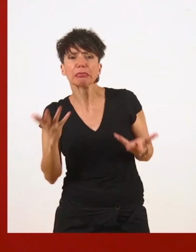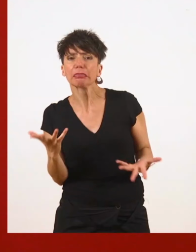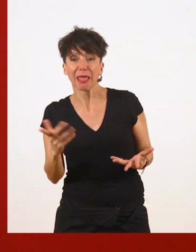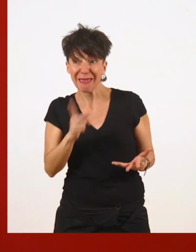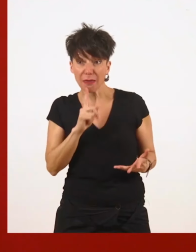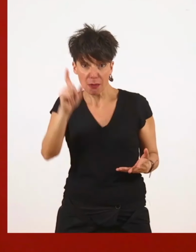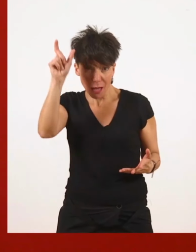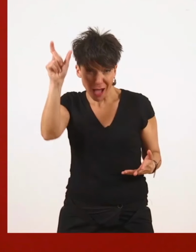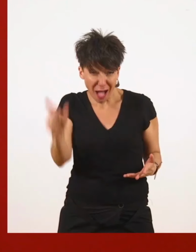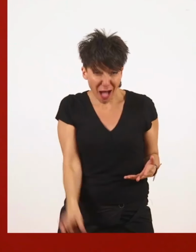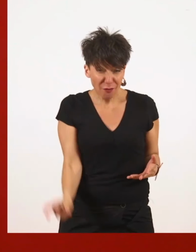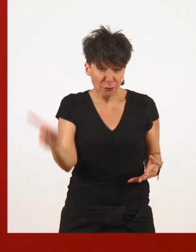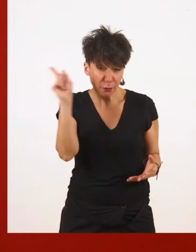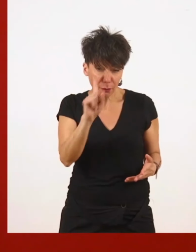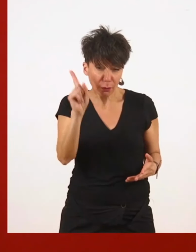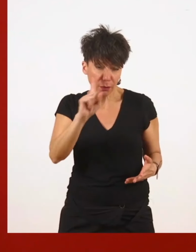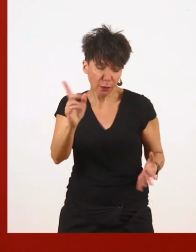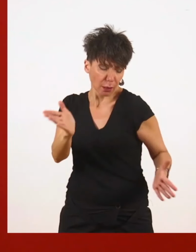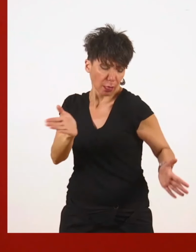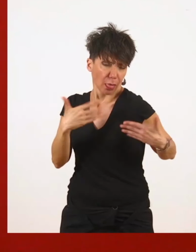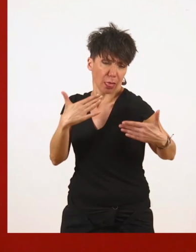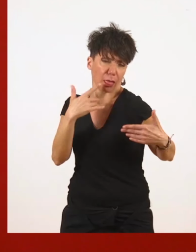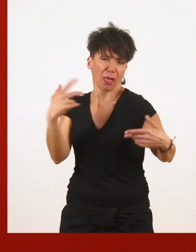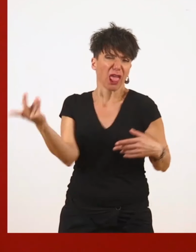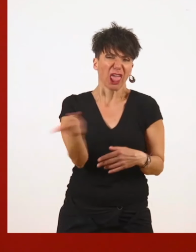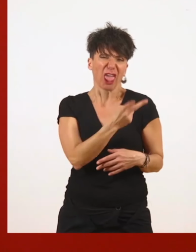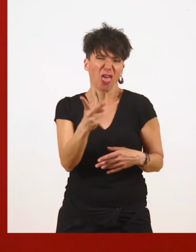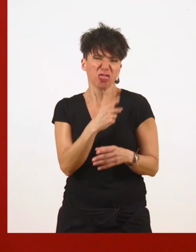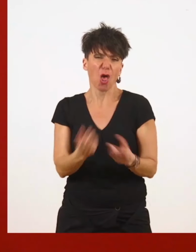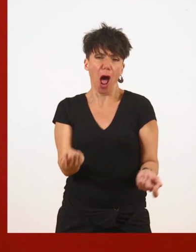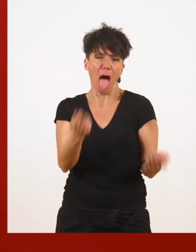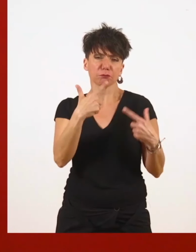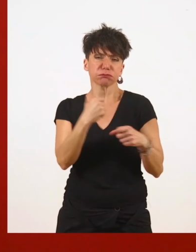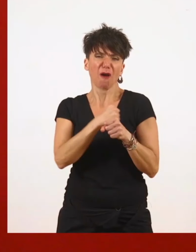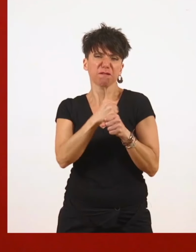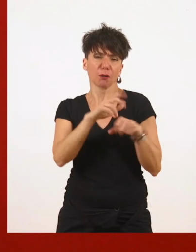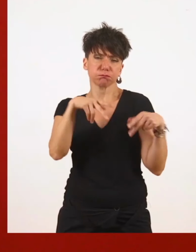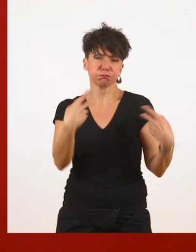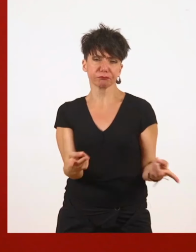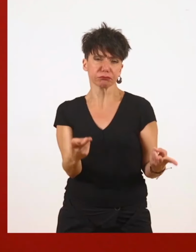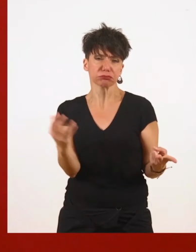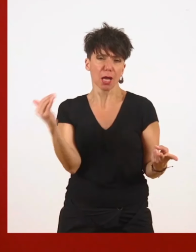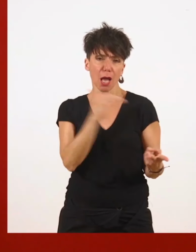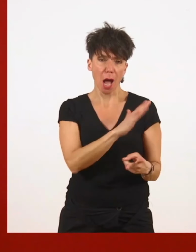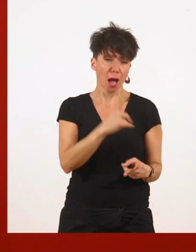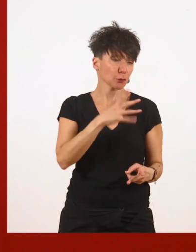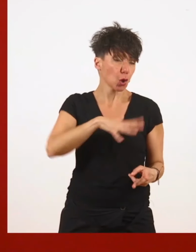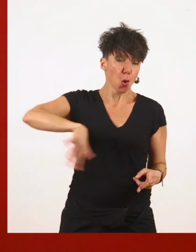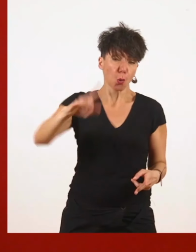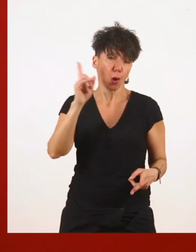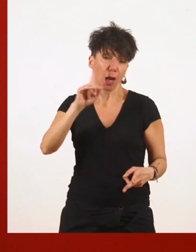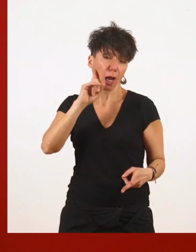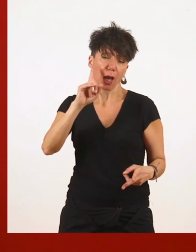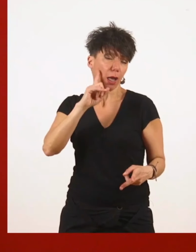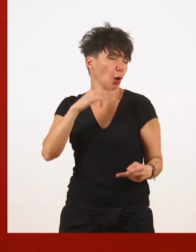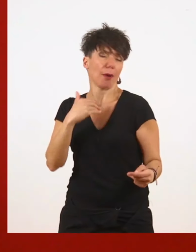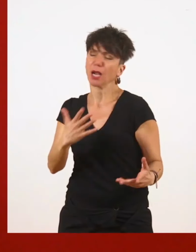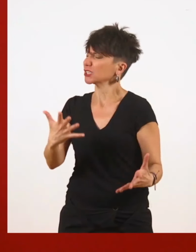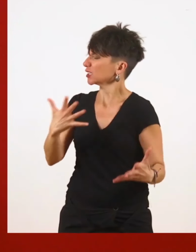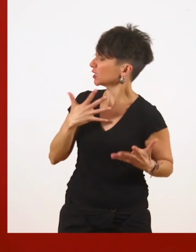Ιουλιέτα, αυτήν την τόσο ερωτεύσιμη κοπέλα που λέει τόσο όμορφα λόγια στο Ρωμαίο, αυτήν που όλες οι κοπέλες ζηλεύουν και